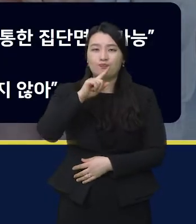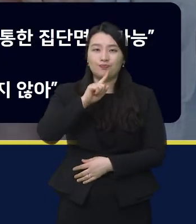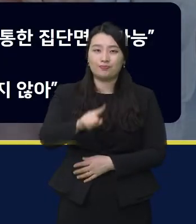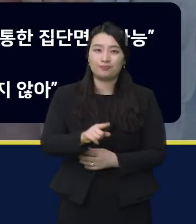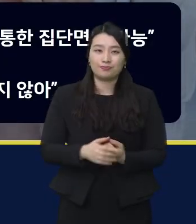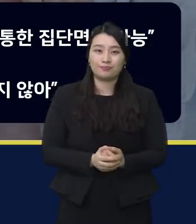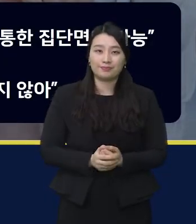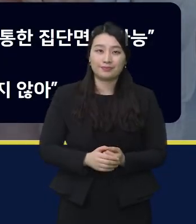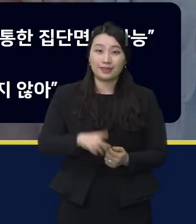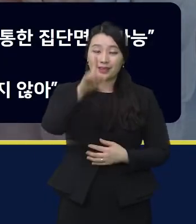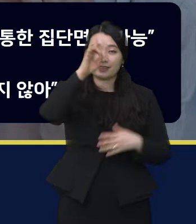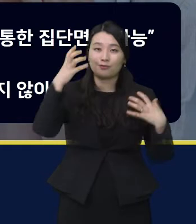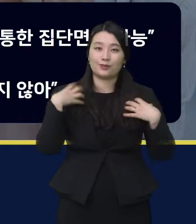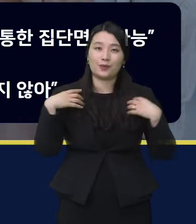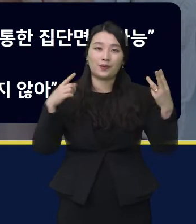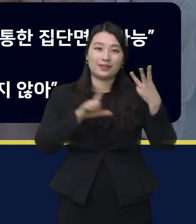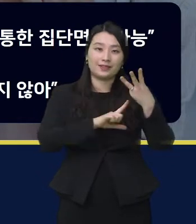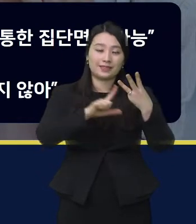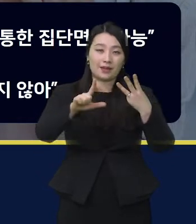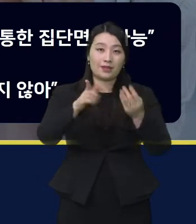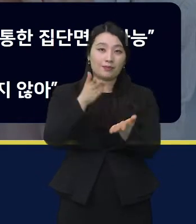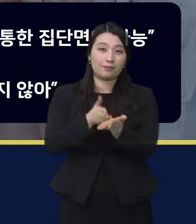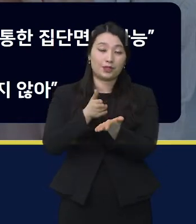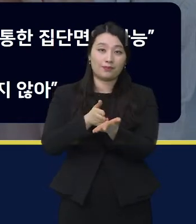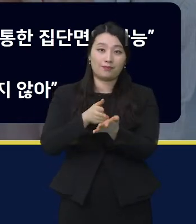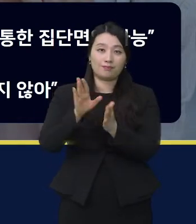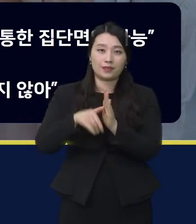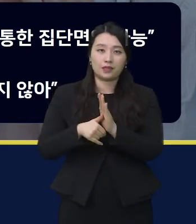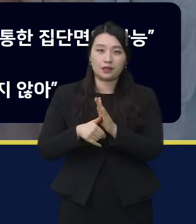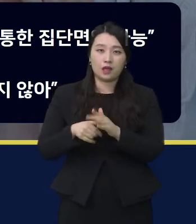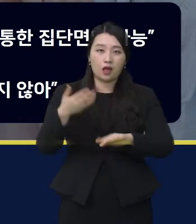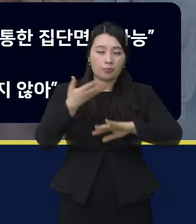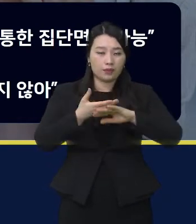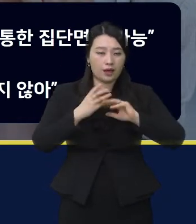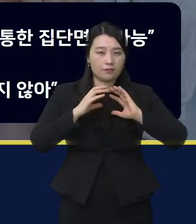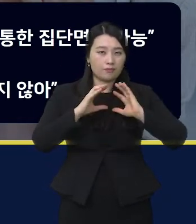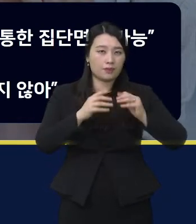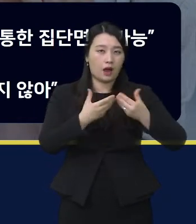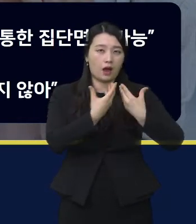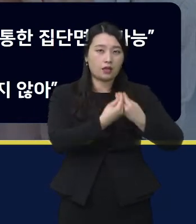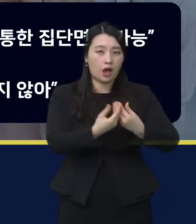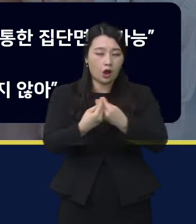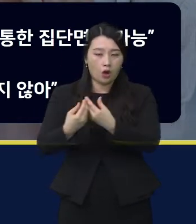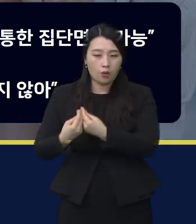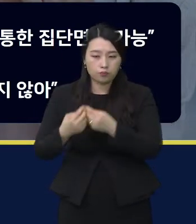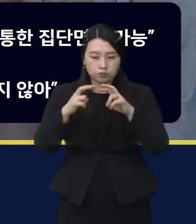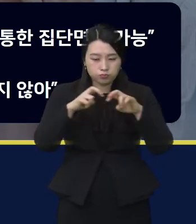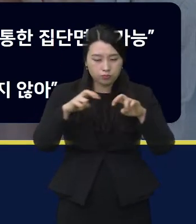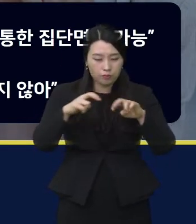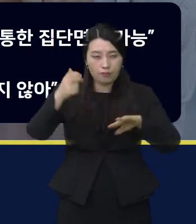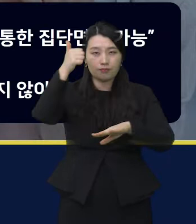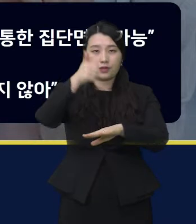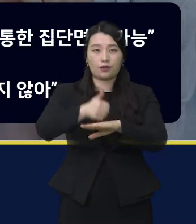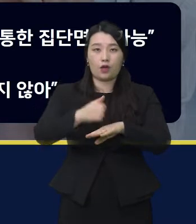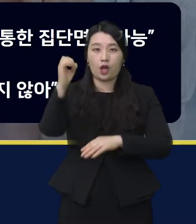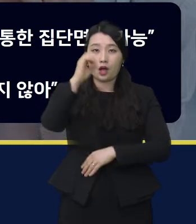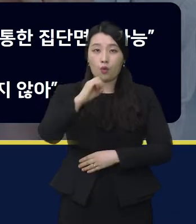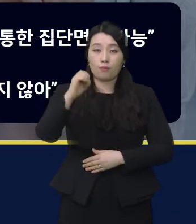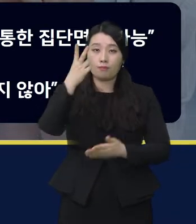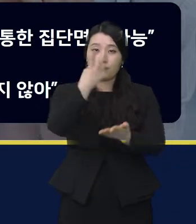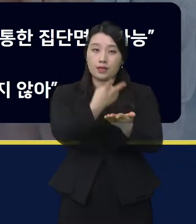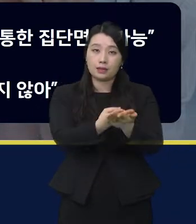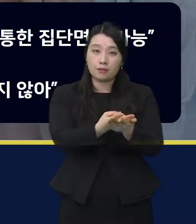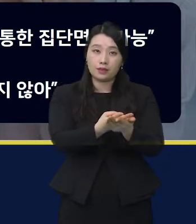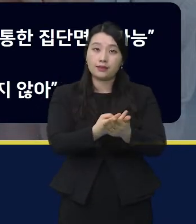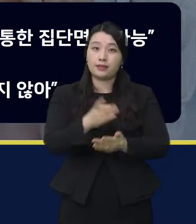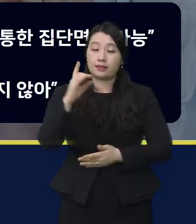질병 정도 3일 가정내 구리 평을 통해서 해외 사례를 분석한 결과 5 미크론 변이의 이번 율은 델타